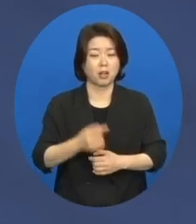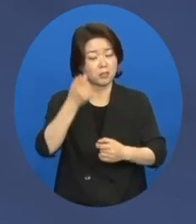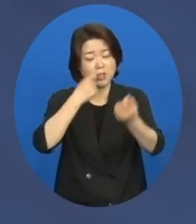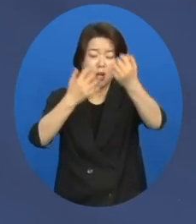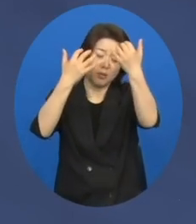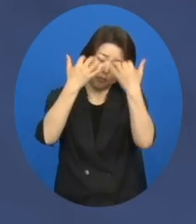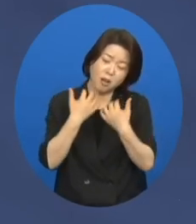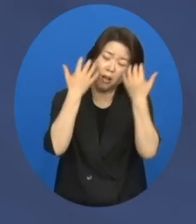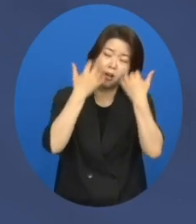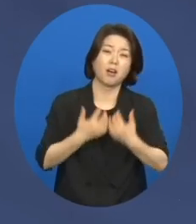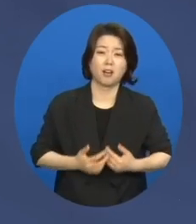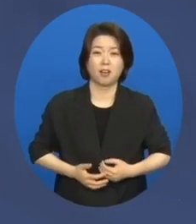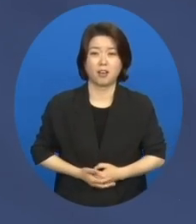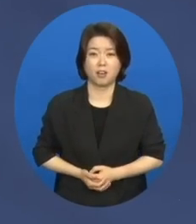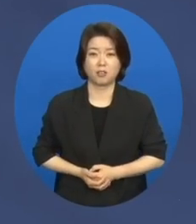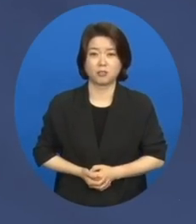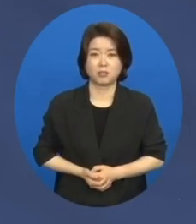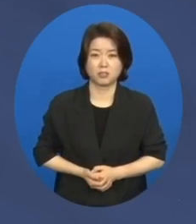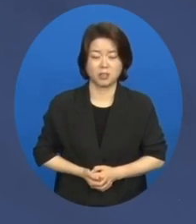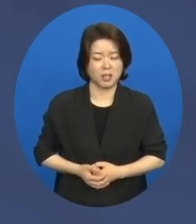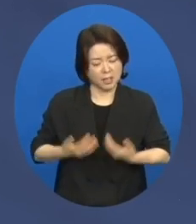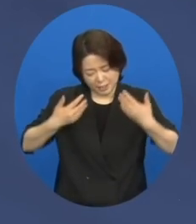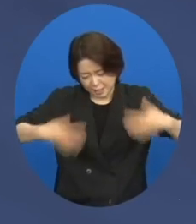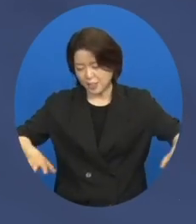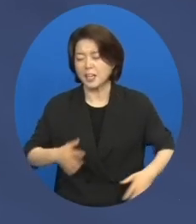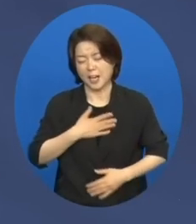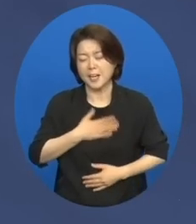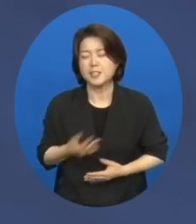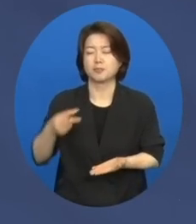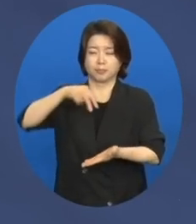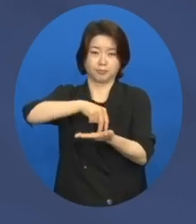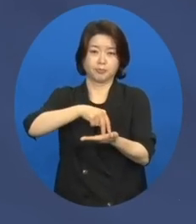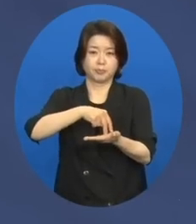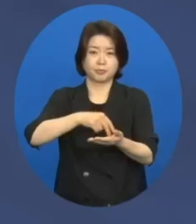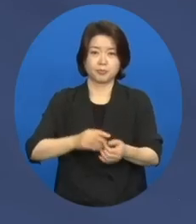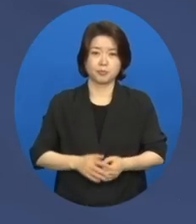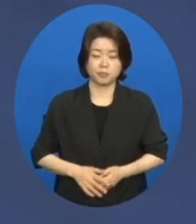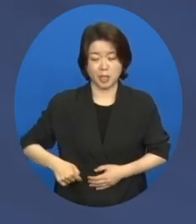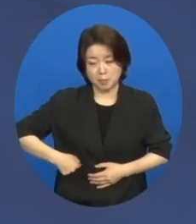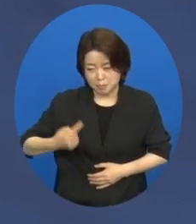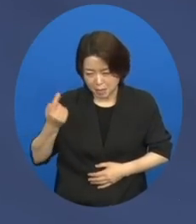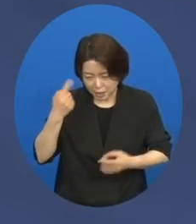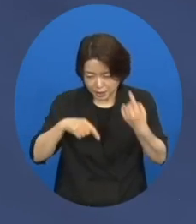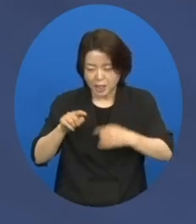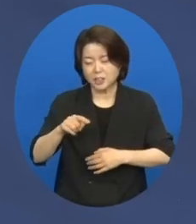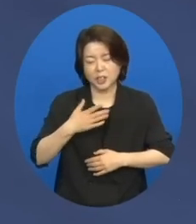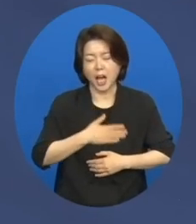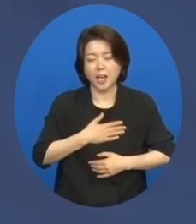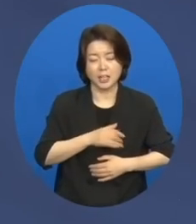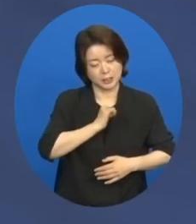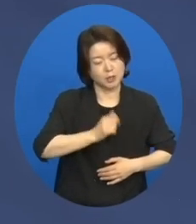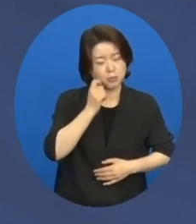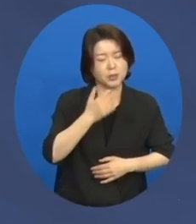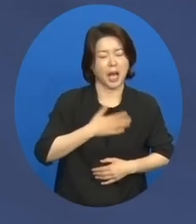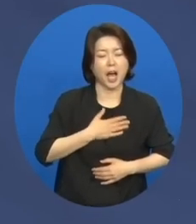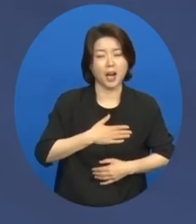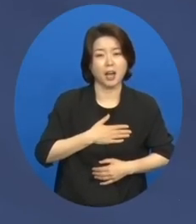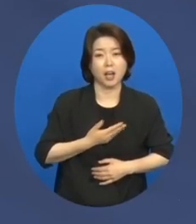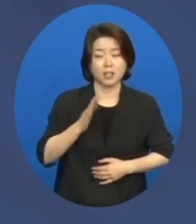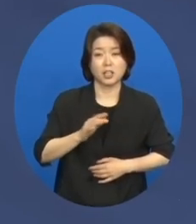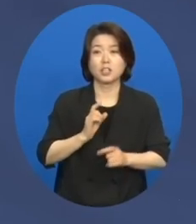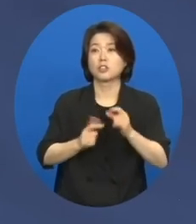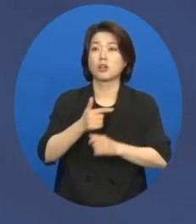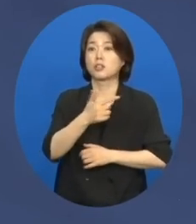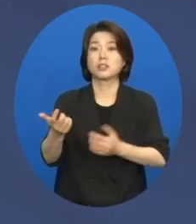퍽 그래 툭툭 털고 일어나요. 속상한 것도 사실이고 못 참겠는 거 사실인데 그보다 더 큰 일이 있어요.